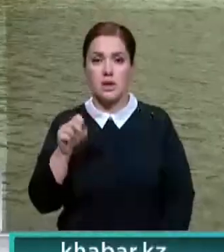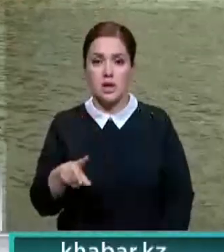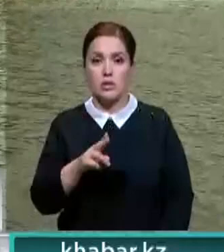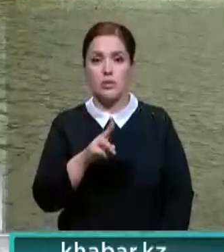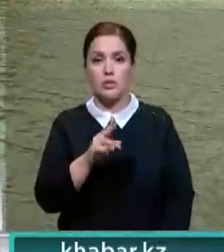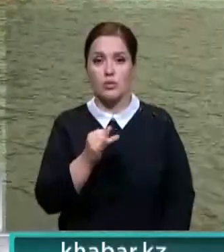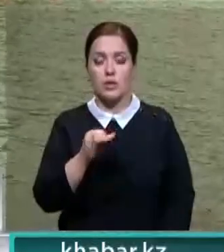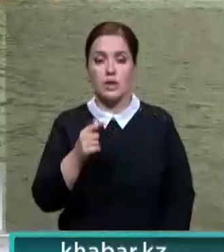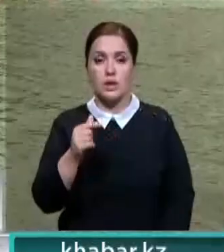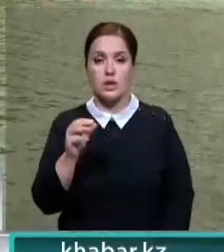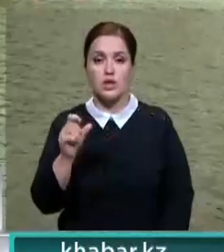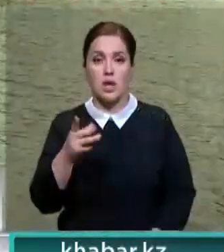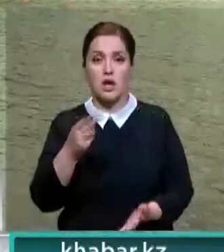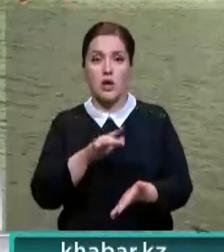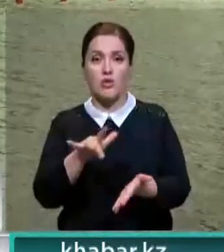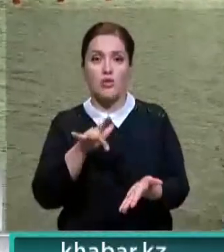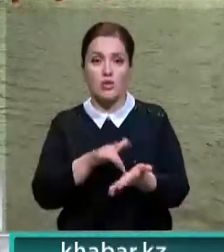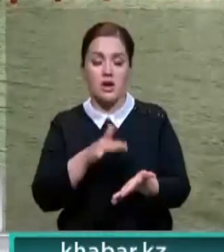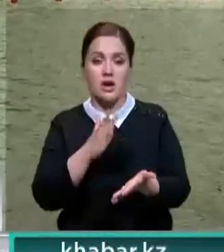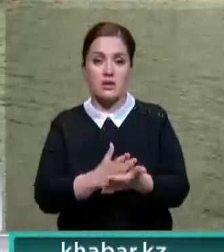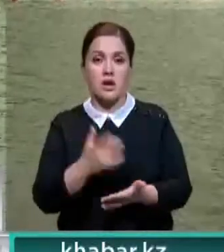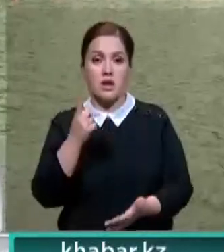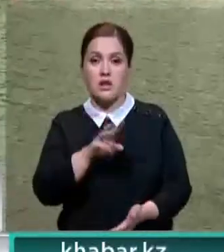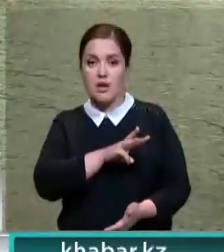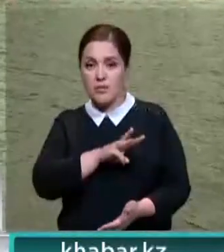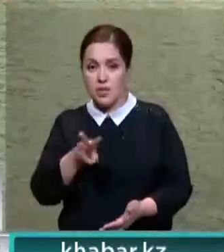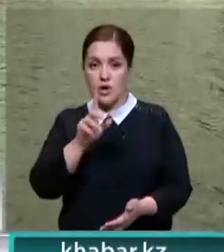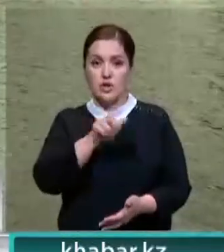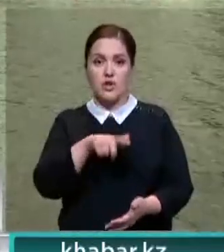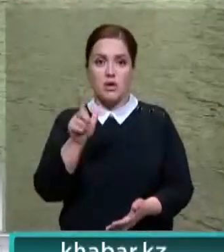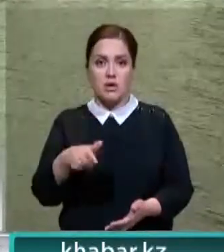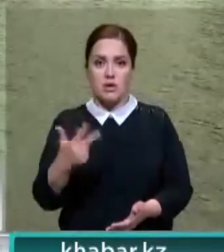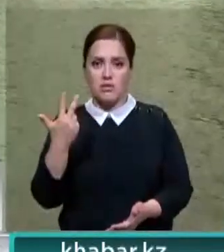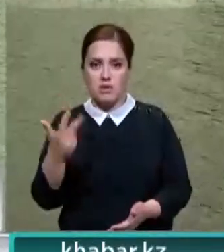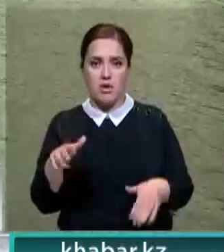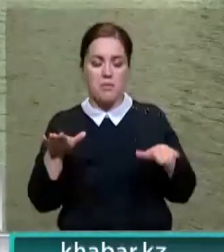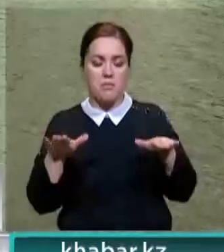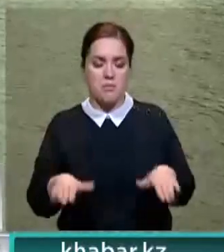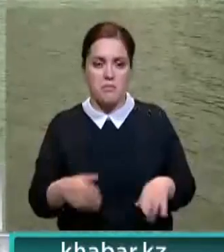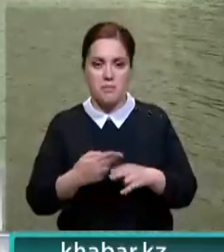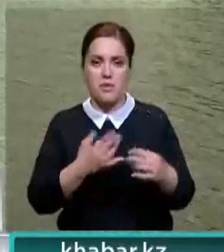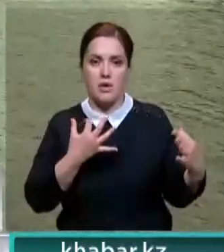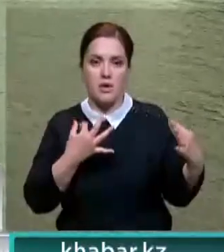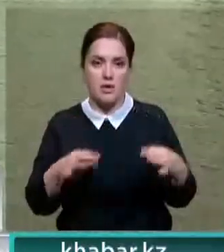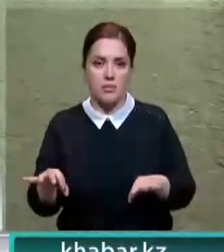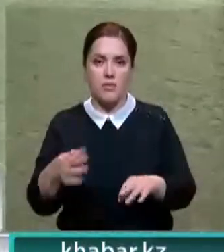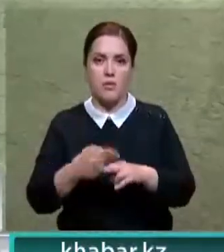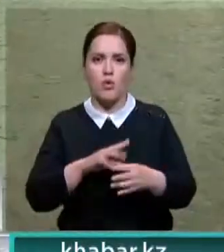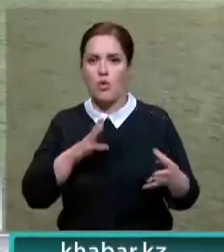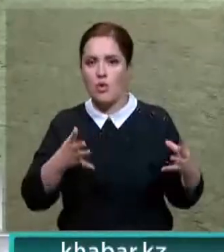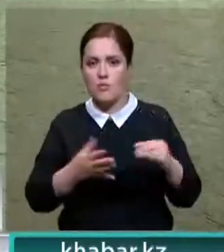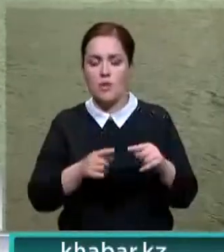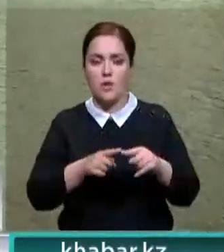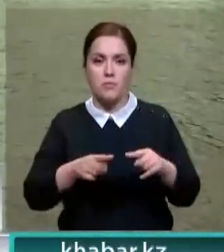Но согласитесь, для города с населением больше 1 миллиона человек 3 официально разрешенных пляжей с общей